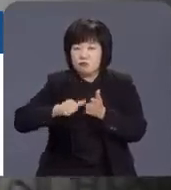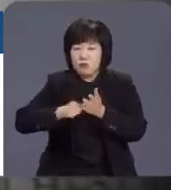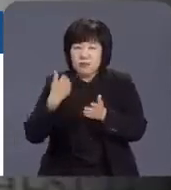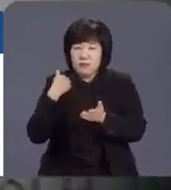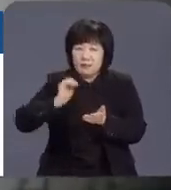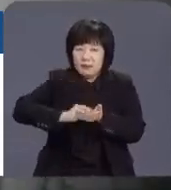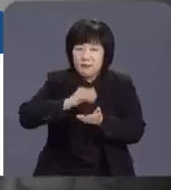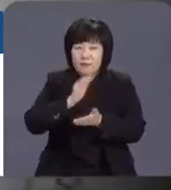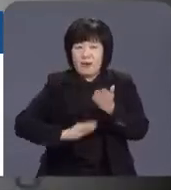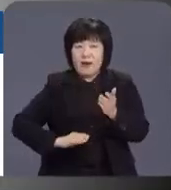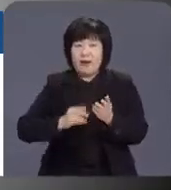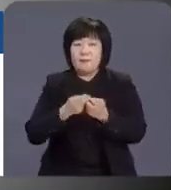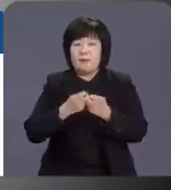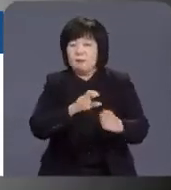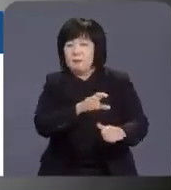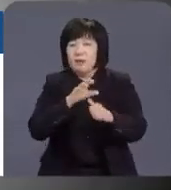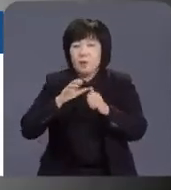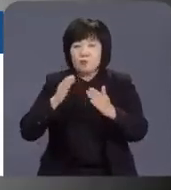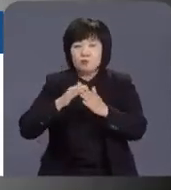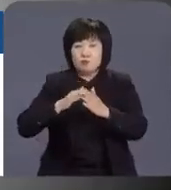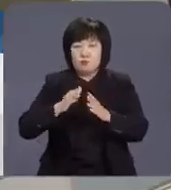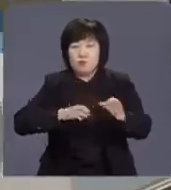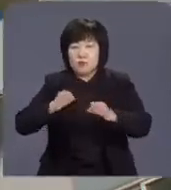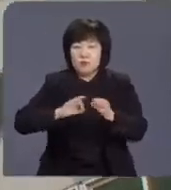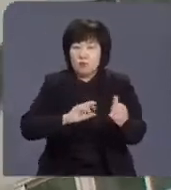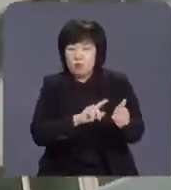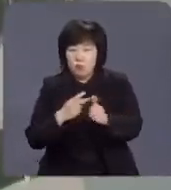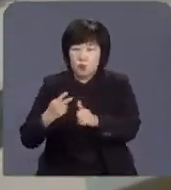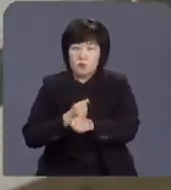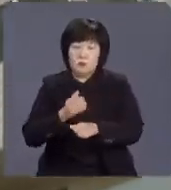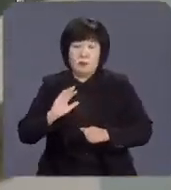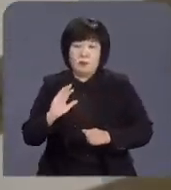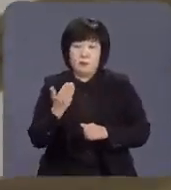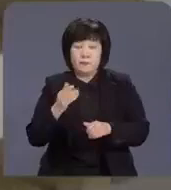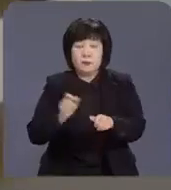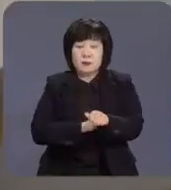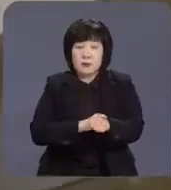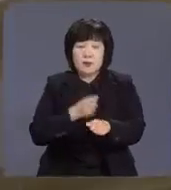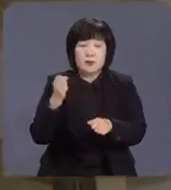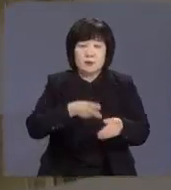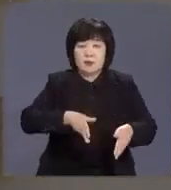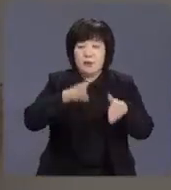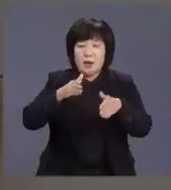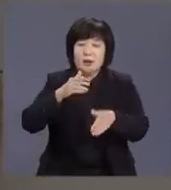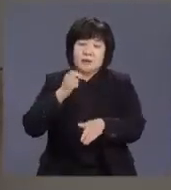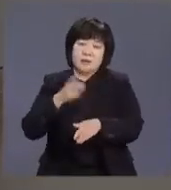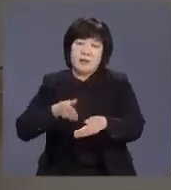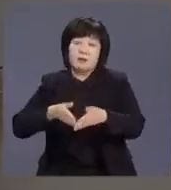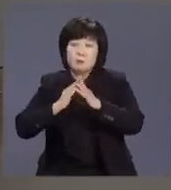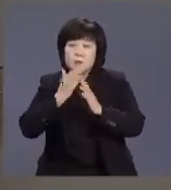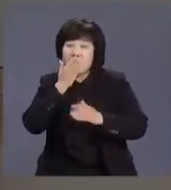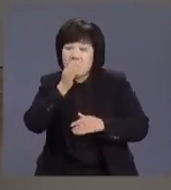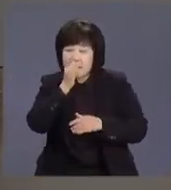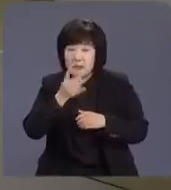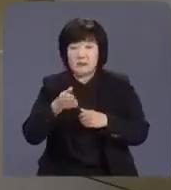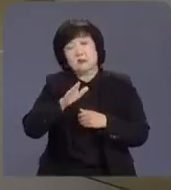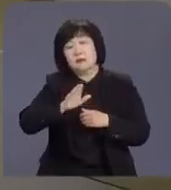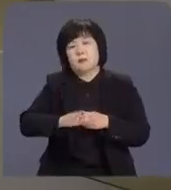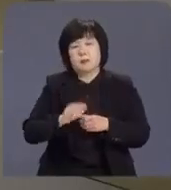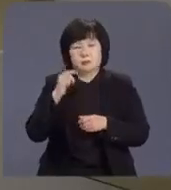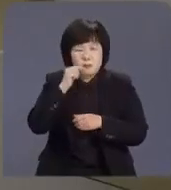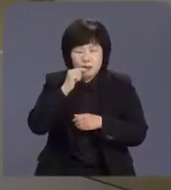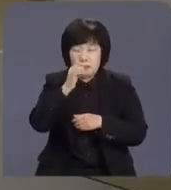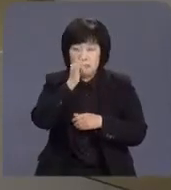수법으로 부동산의 시장을 교란시키는 거죠. 특히 재개발, 재건축 가능성이 있다고 해도 구역 지정 자체가 매우